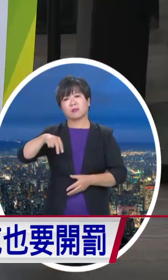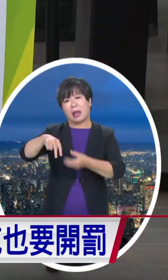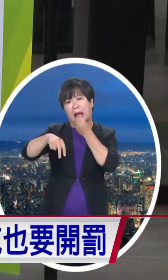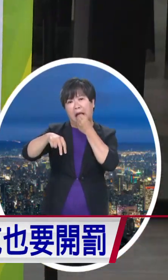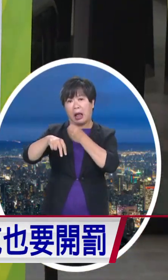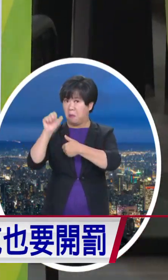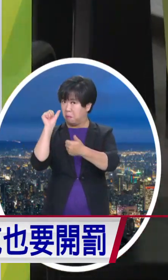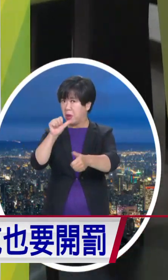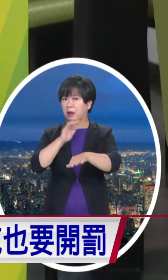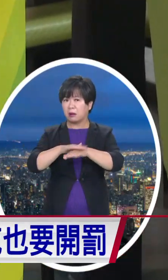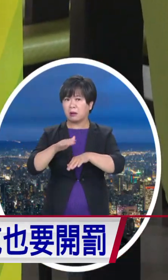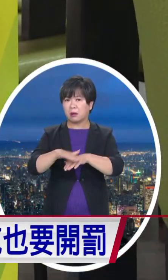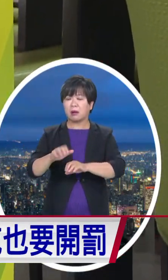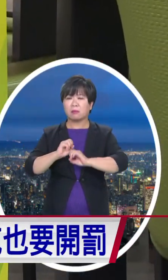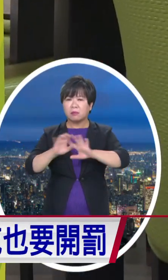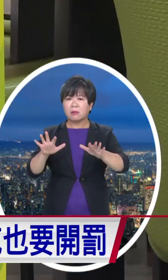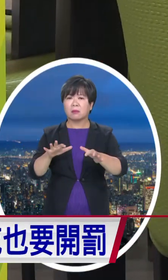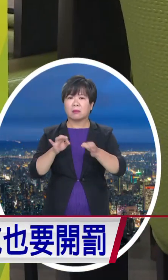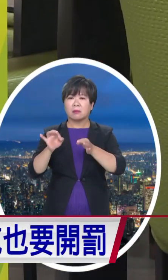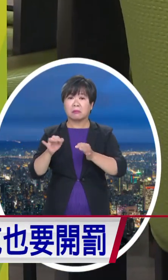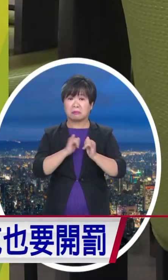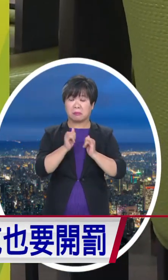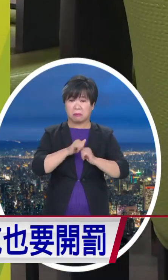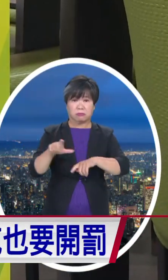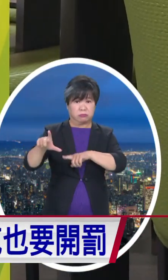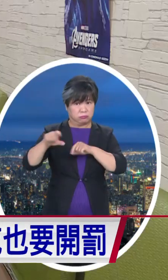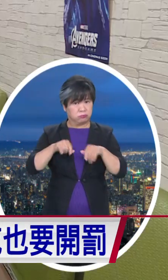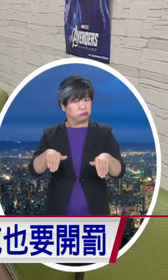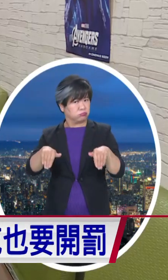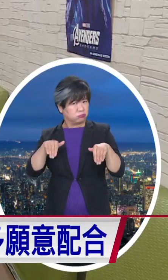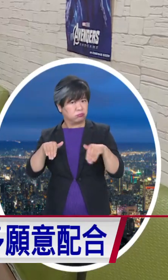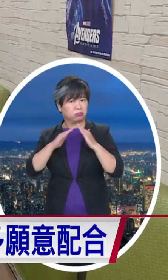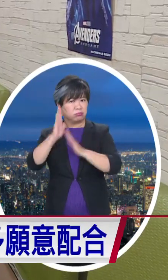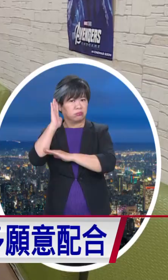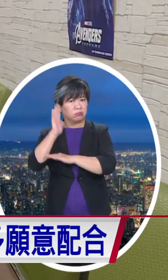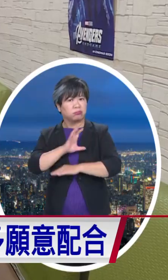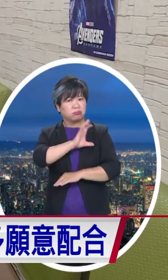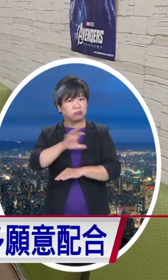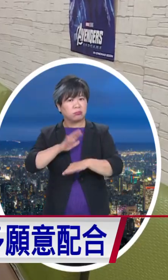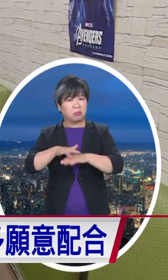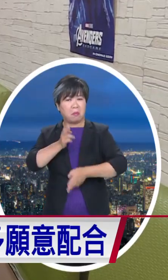吃也要开罚，所以呼吁业者和民众务必要配合。市